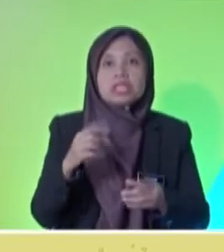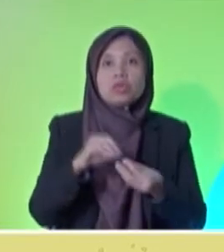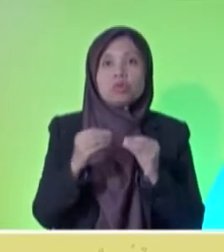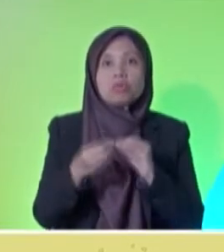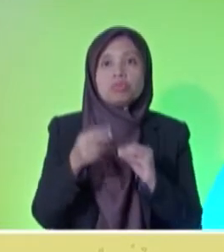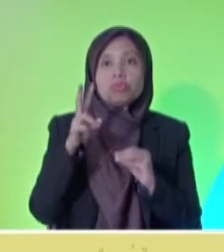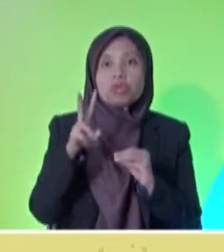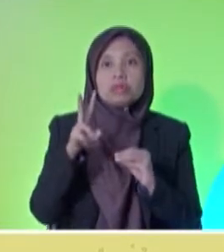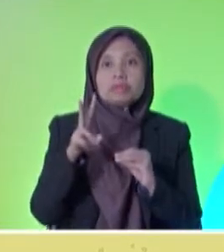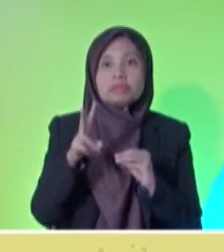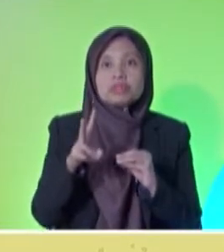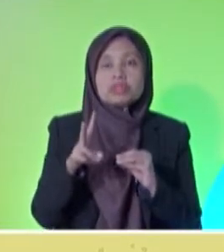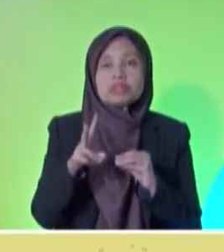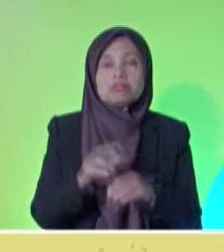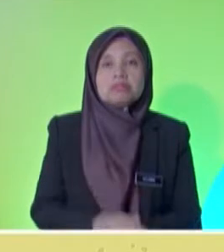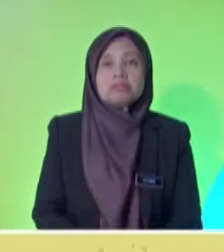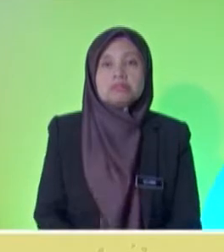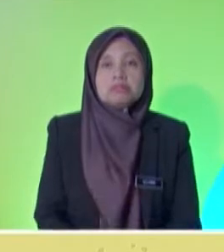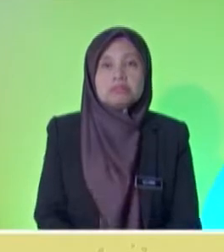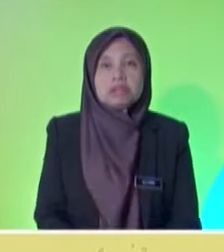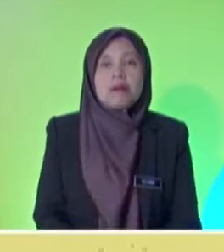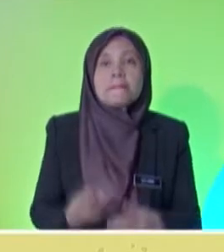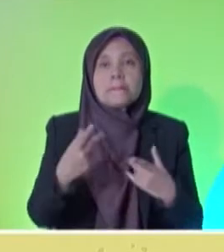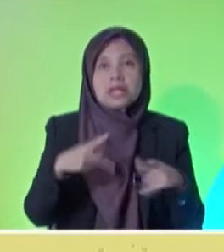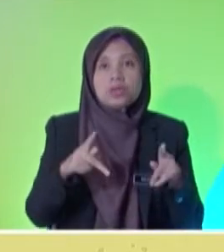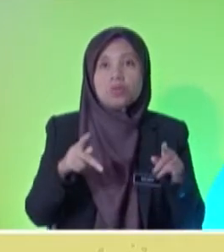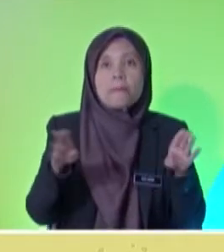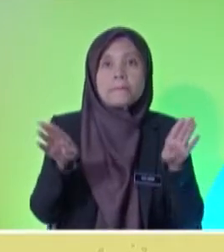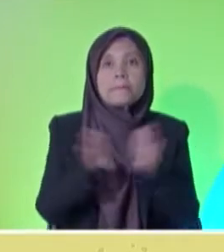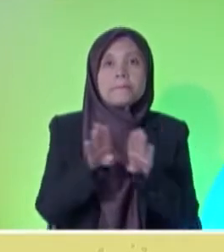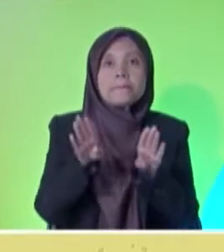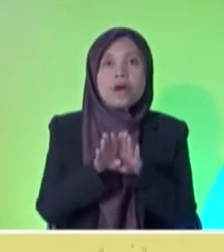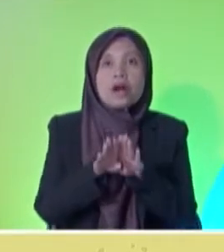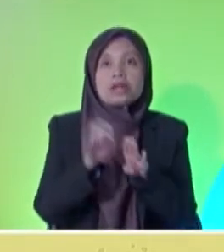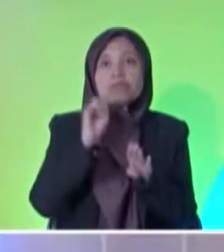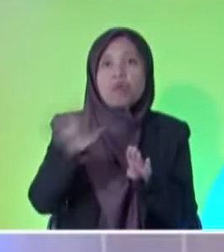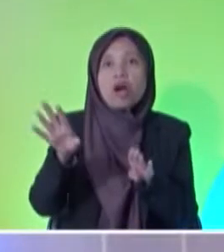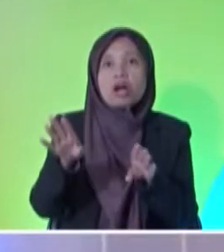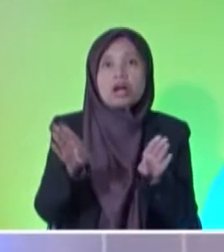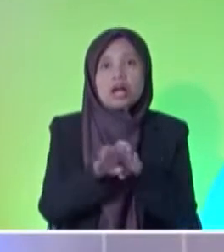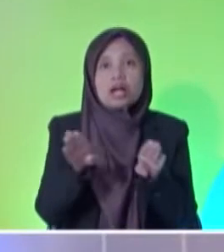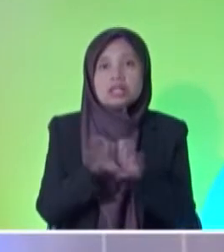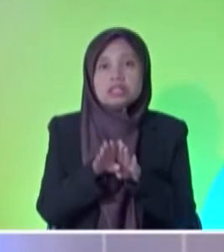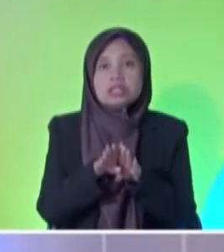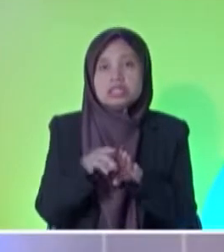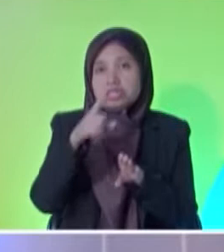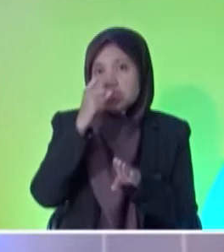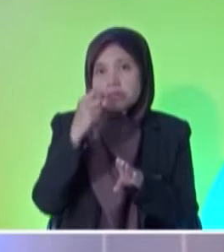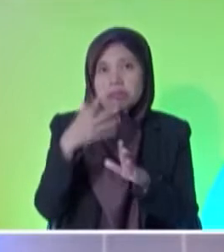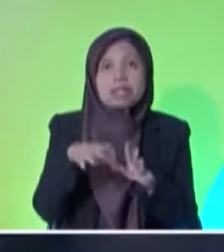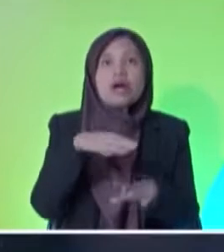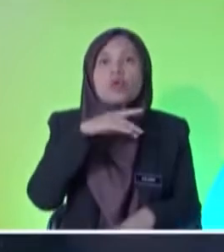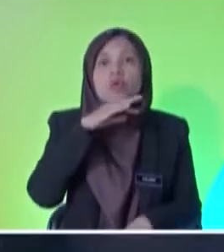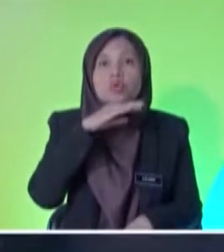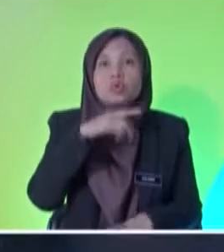yang keempat apabila selesai tadi debu nih perlulah kita waluh waluh obat tadi nih debunya Nah mustamah